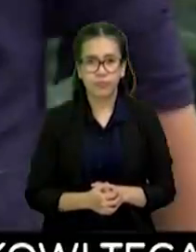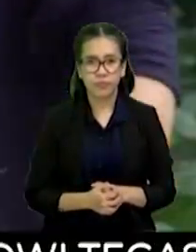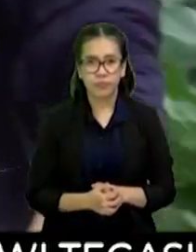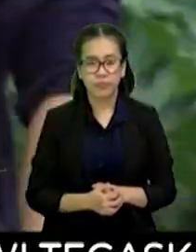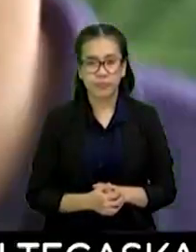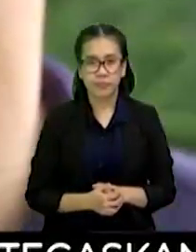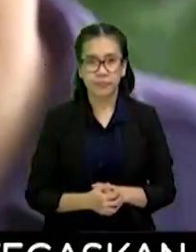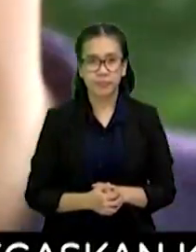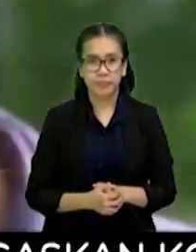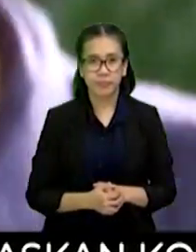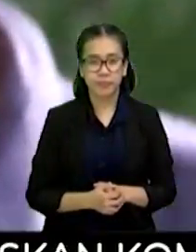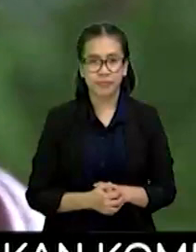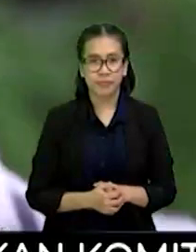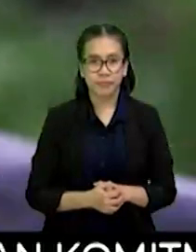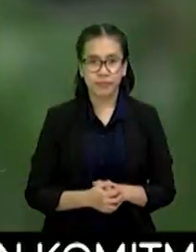hai hai